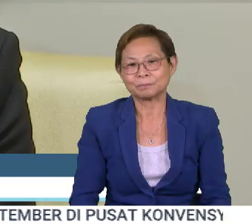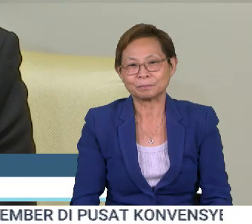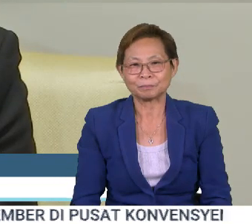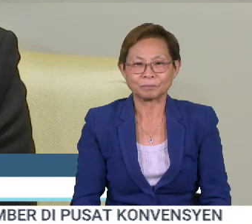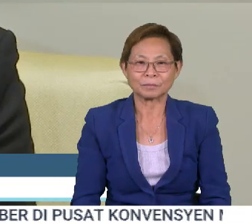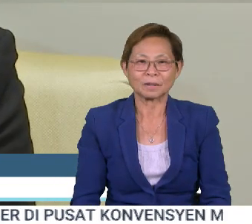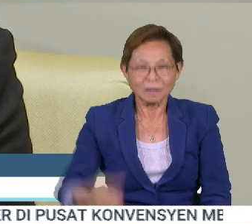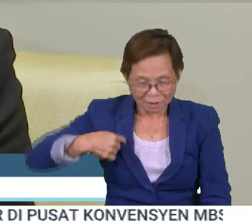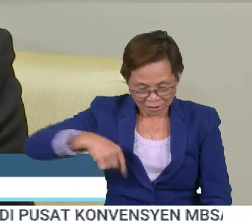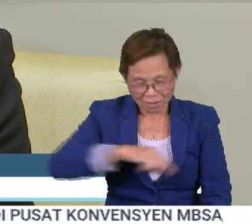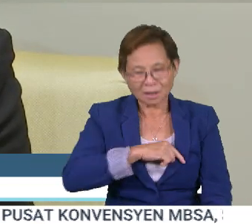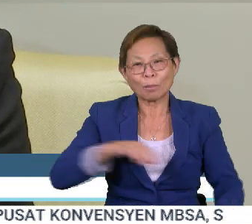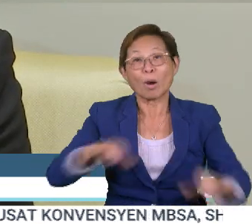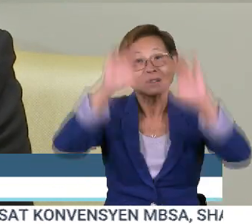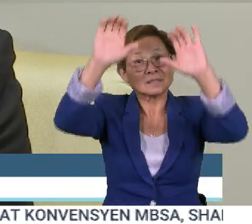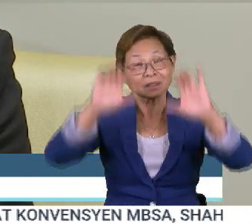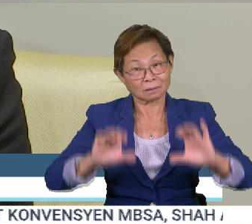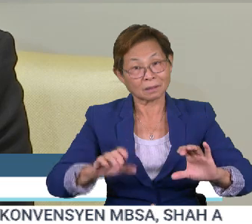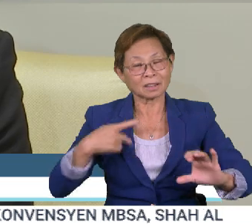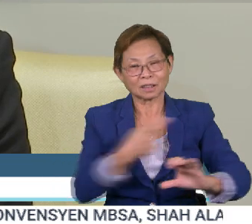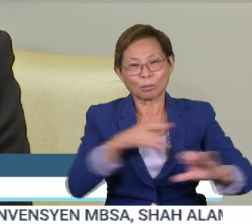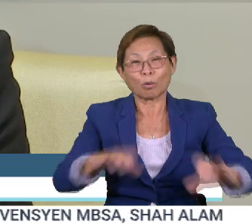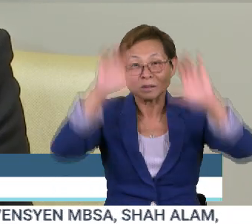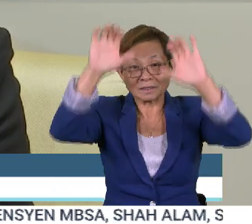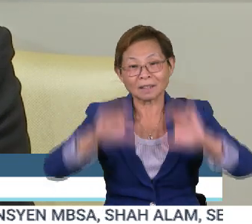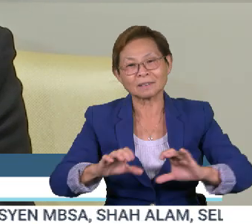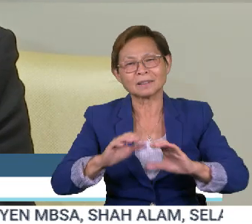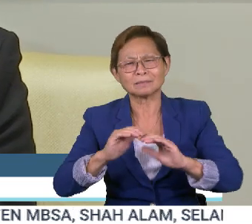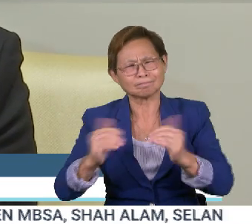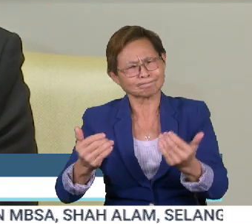Bagi kita, kita ambil pendekatan yang lebih pragmatik. Ya.